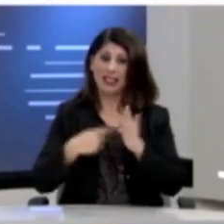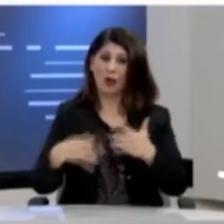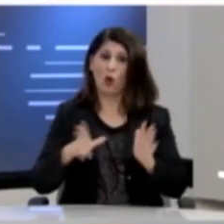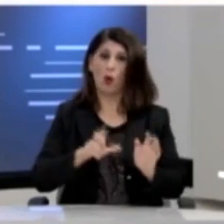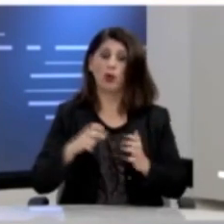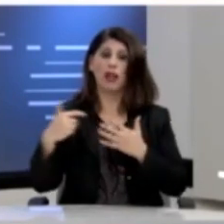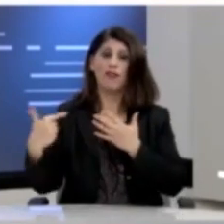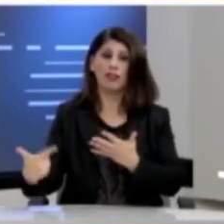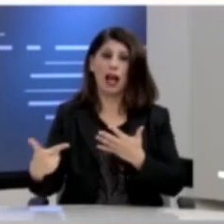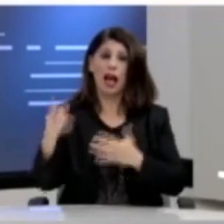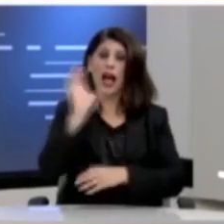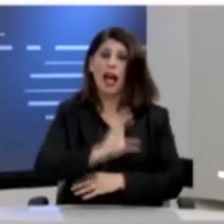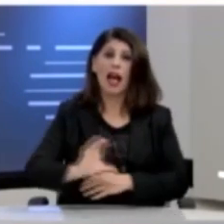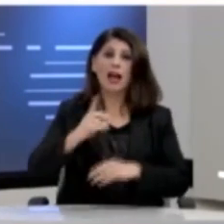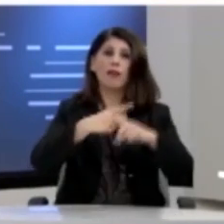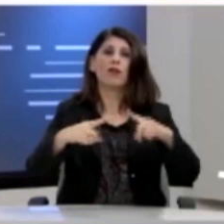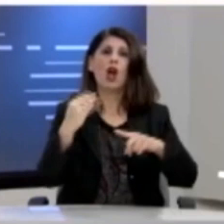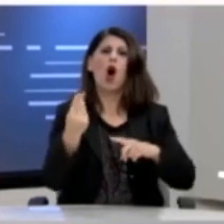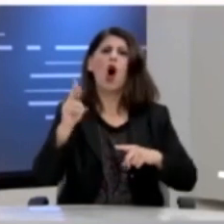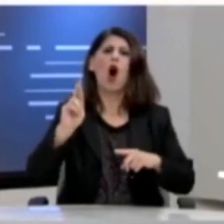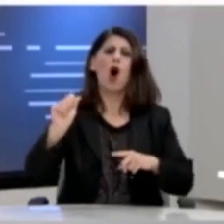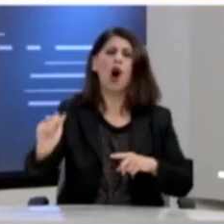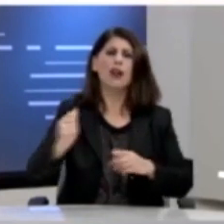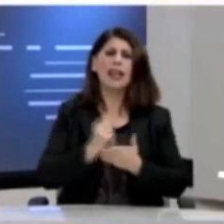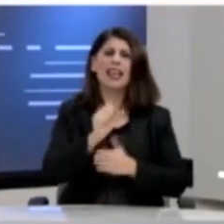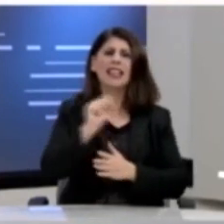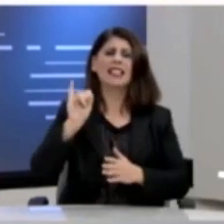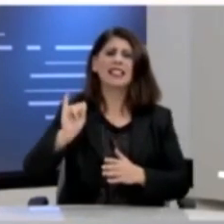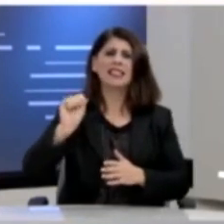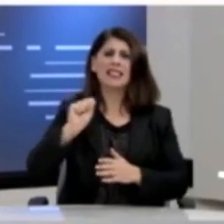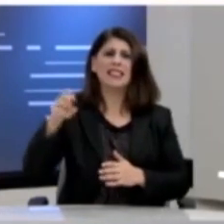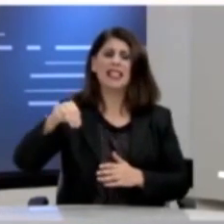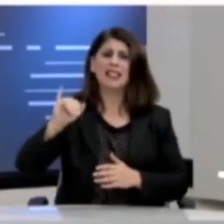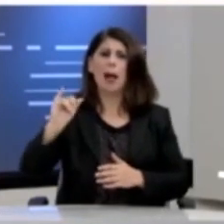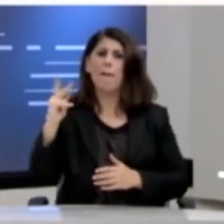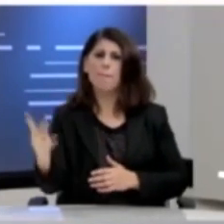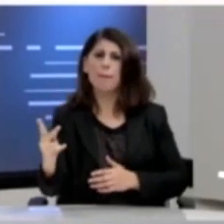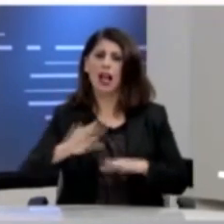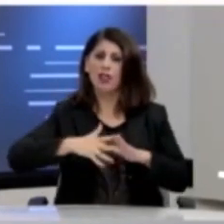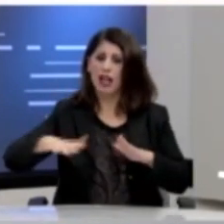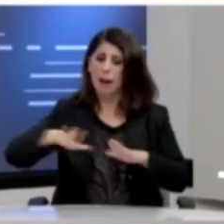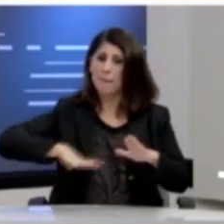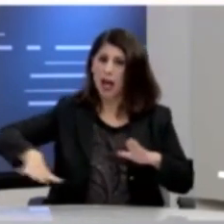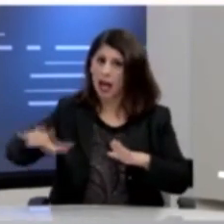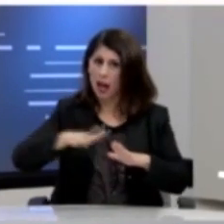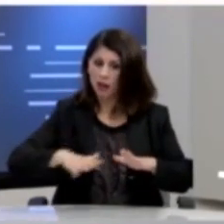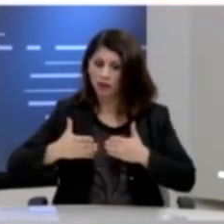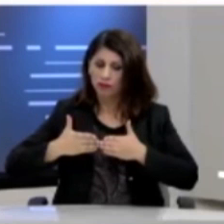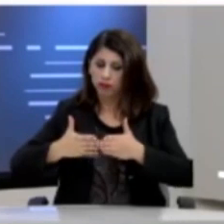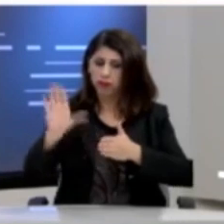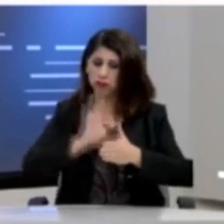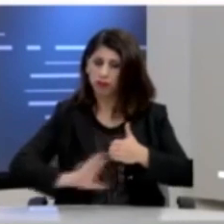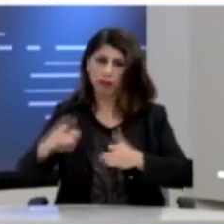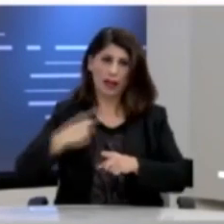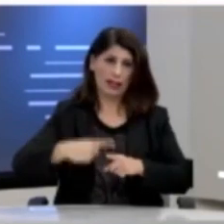τις έρευνες τότε του Χώρα και του Σεισμίκ αντίστοιχα για κοιτάσματα πετρελαίου σε θαλάσσιες περιοχές που οι ελληνικές